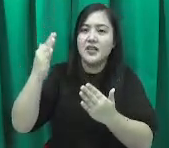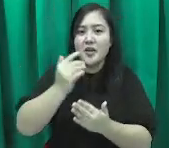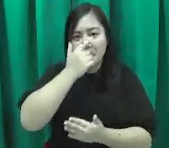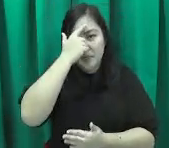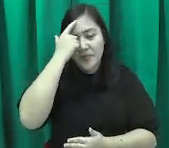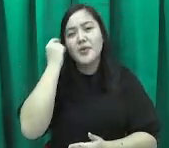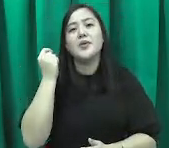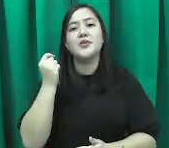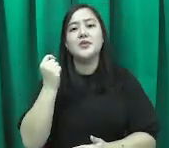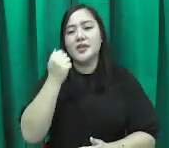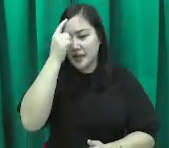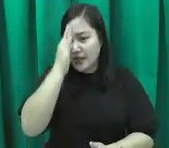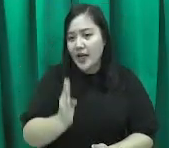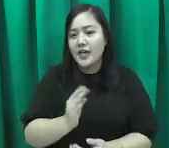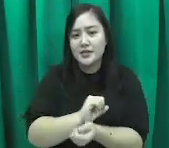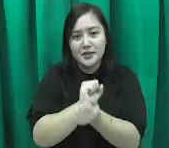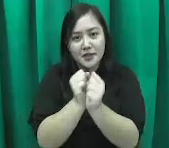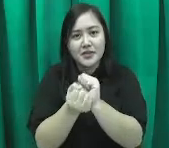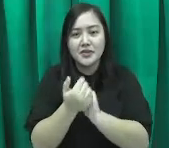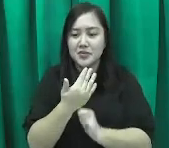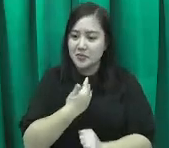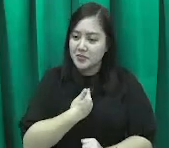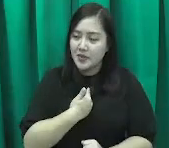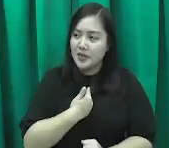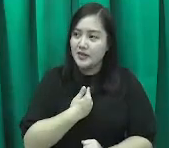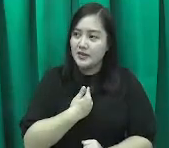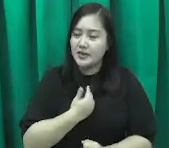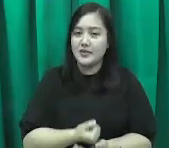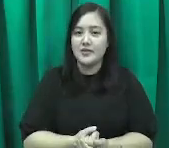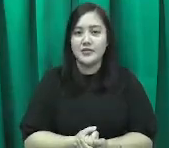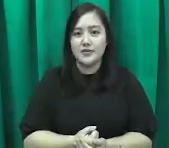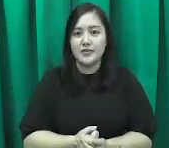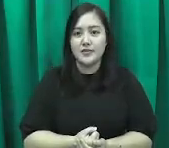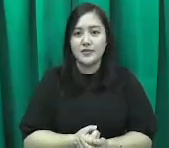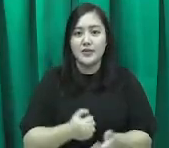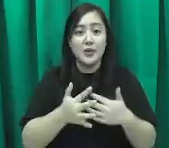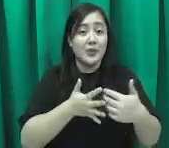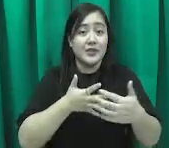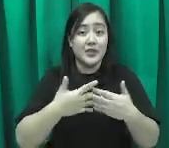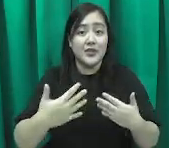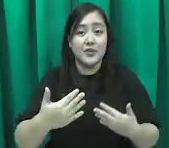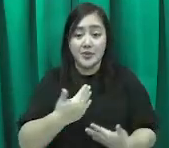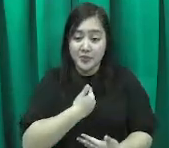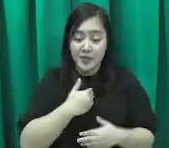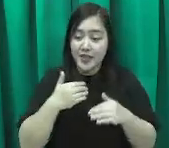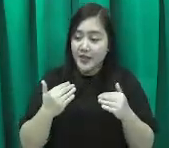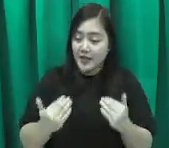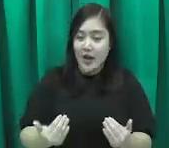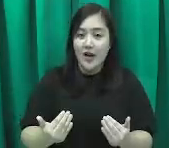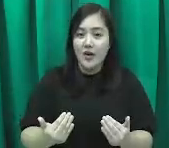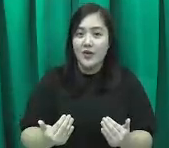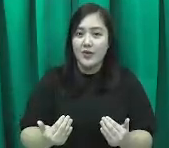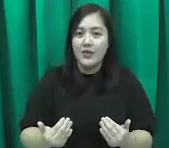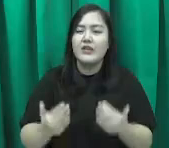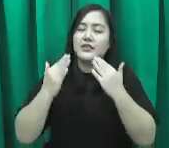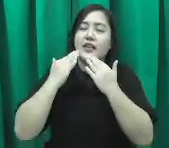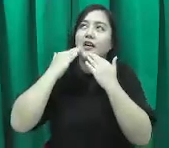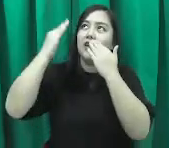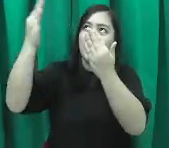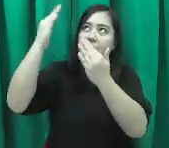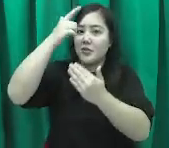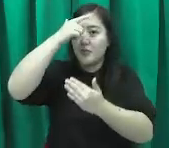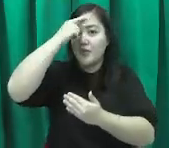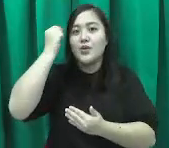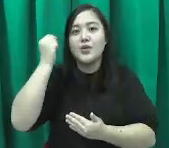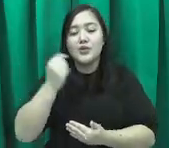na ako ngayon. Kasi kung hindi, parang, nako. Di ba? Minsan problema kasi, ako ng asawa ko ngayon. Kasi minsan parang, di ba, pag galit